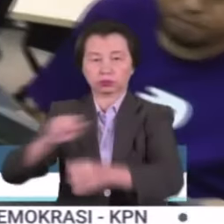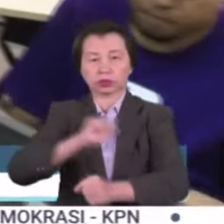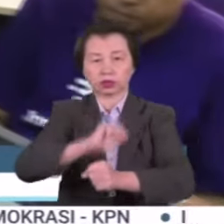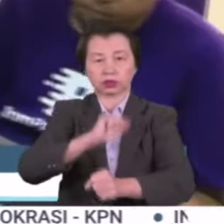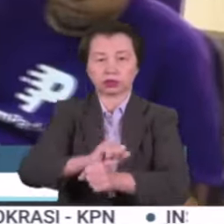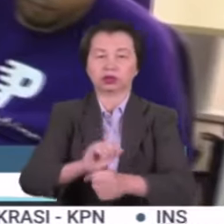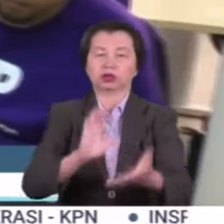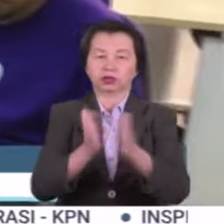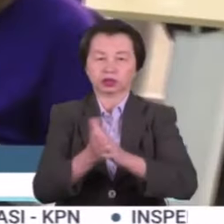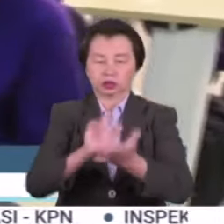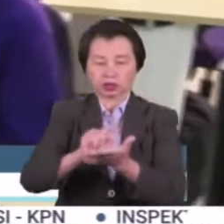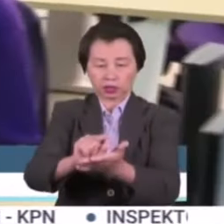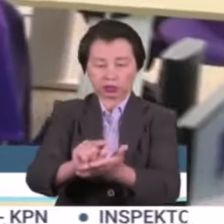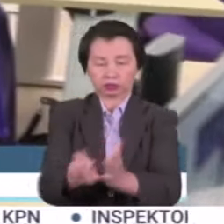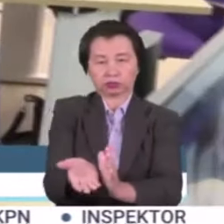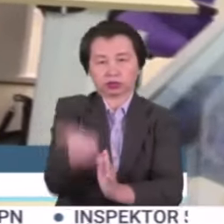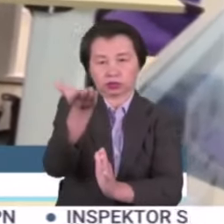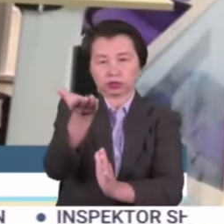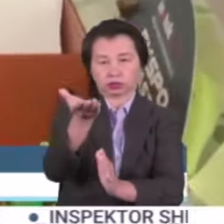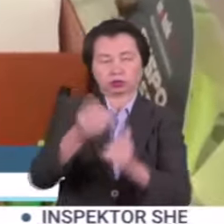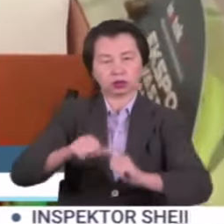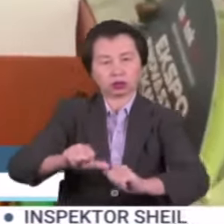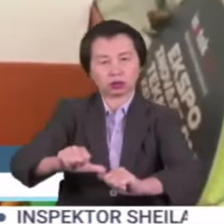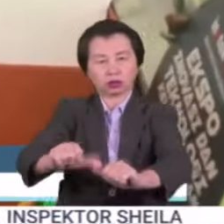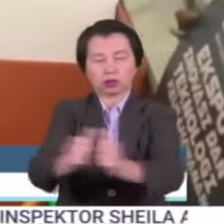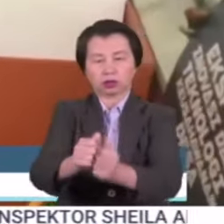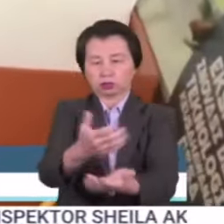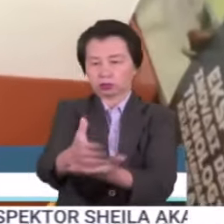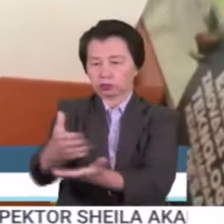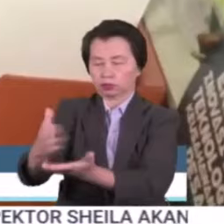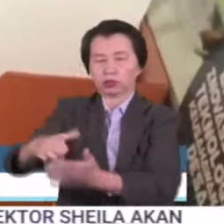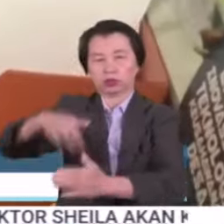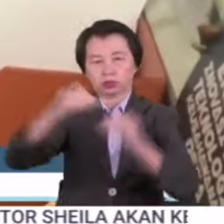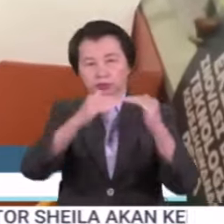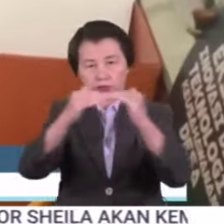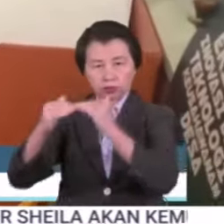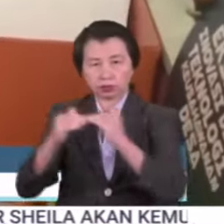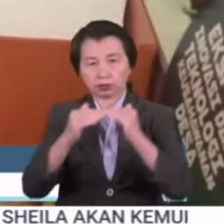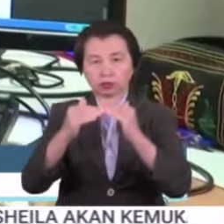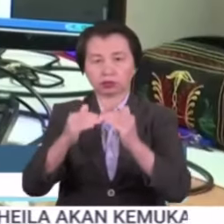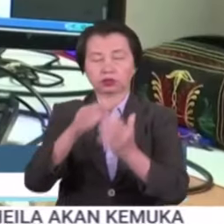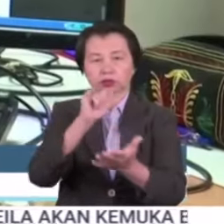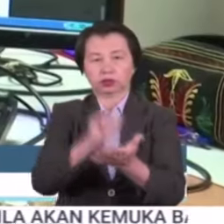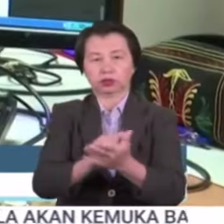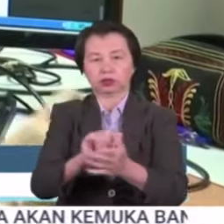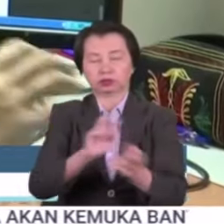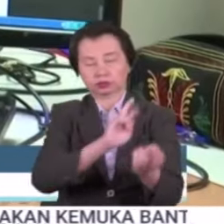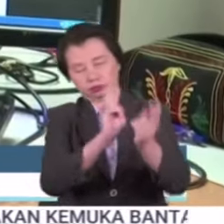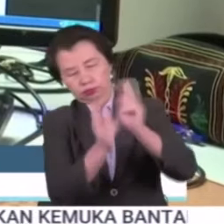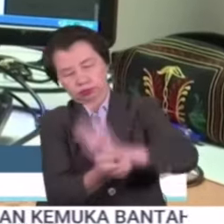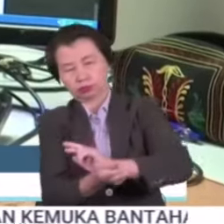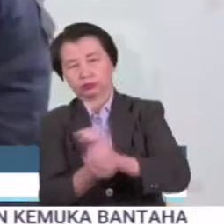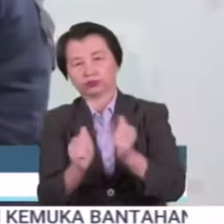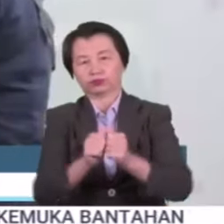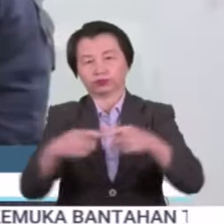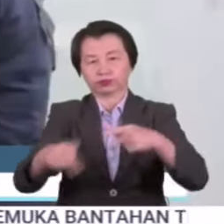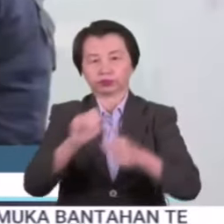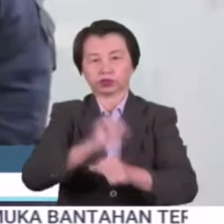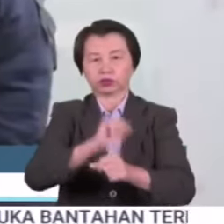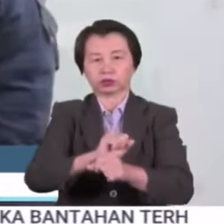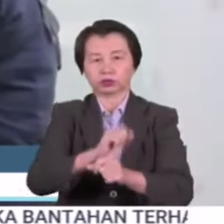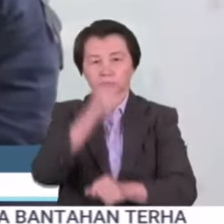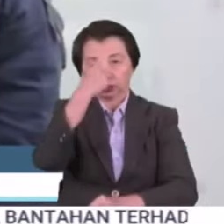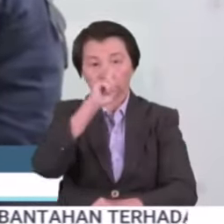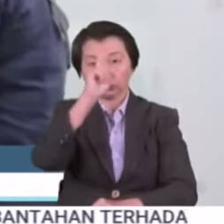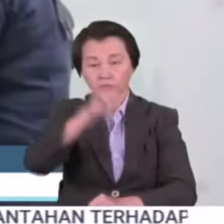ya supaya gaji dapat dipersingkat dengan lebih konsisten dan pelagihannya lebih seimbang bisa tapi itu antara reformasi pasaran pekerja untuk